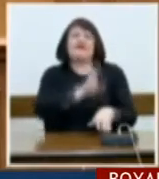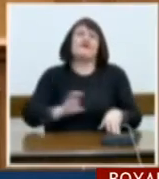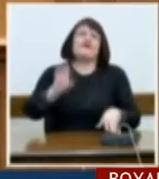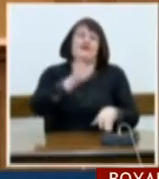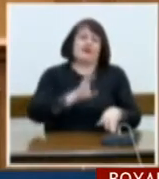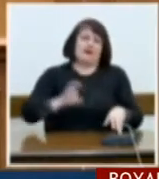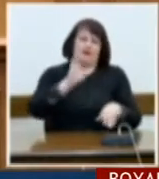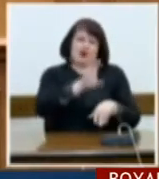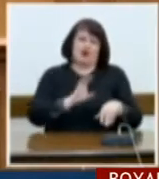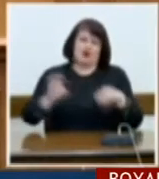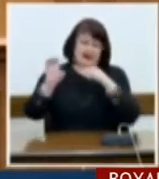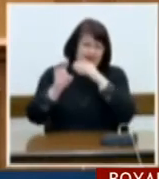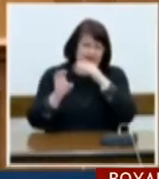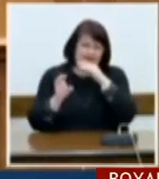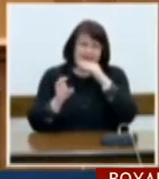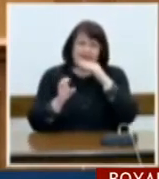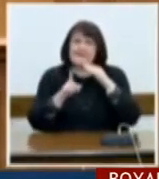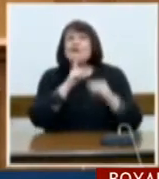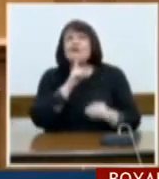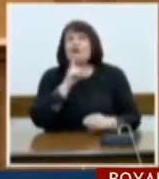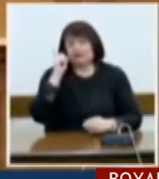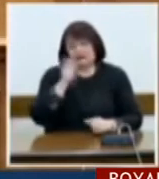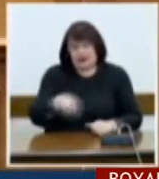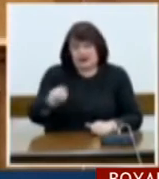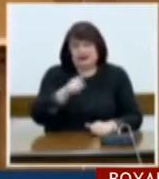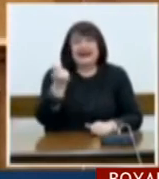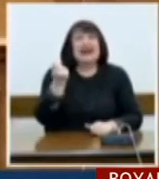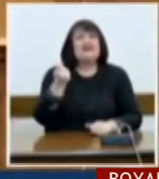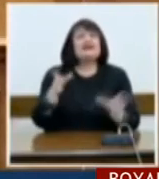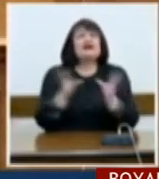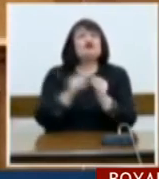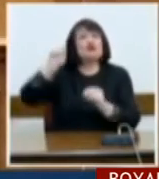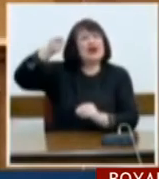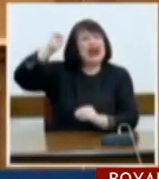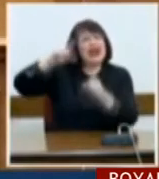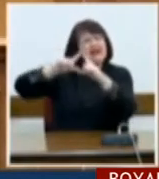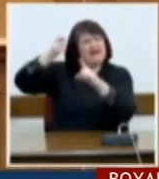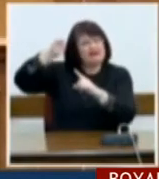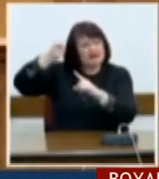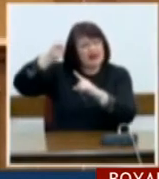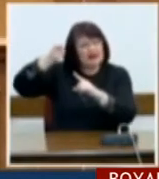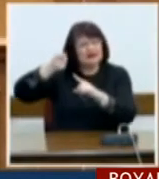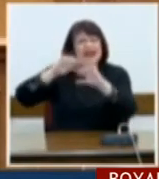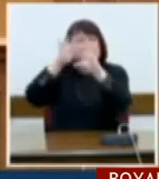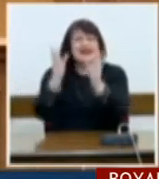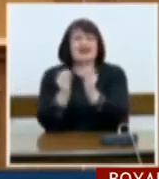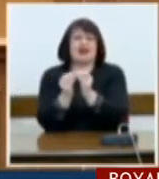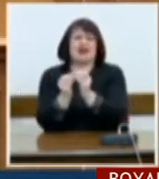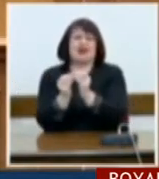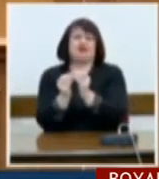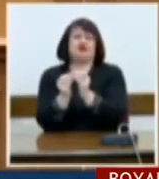χώρες, διότι όπως γνωρίζετε η τιμή του ρεύματος καθορίζεται πια μέσα από έναν ενιαίο ευρωπαϊκό